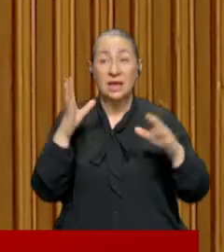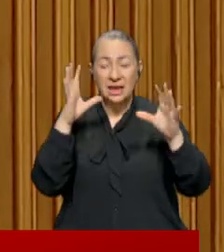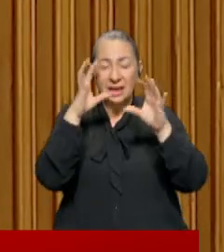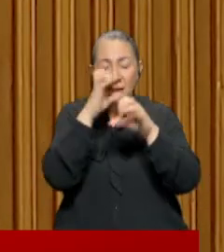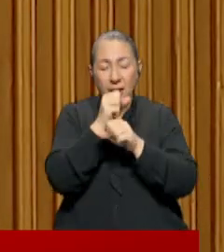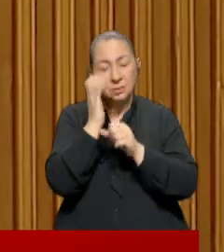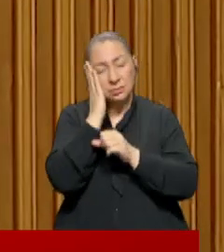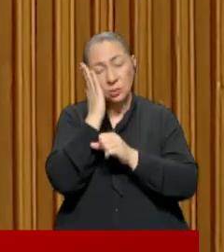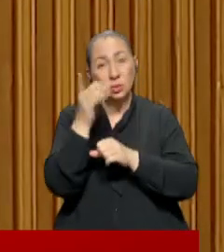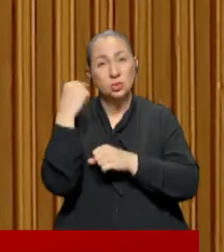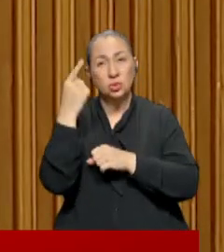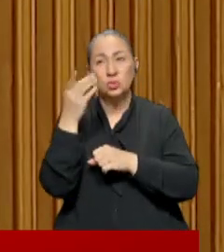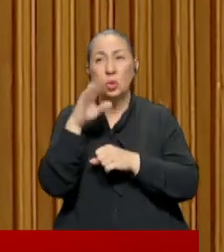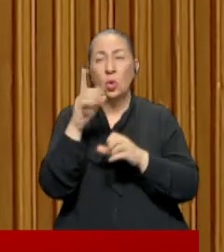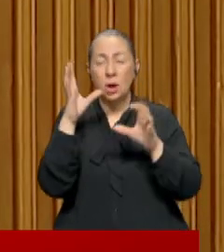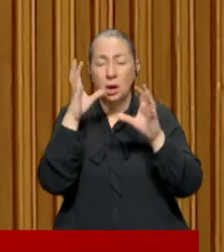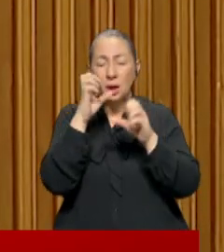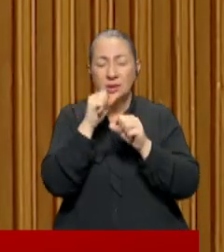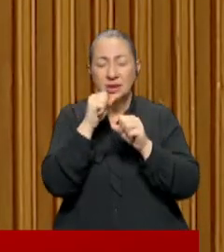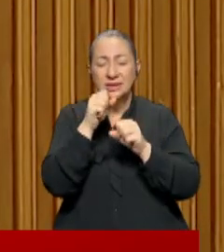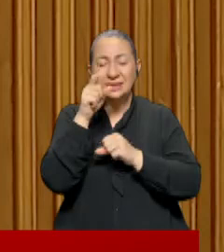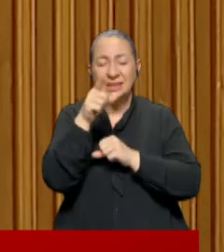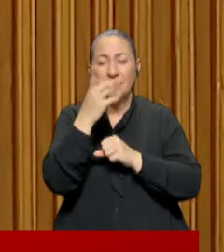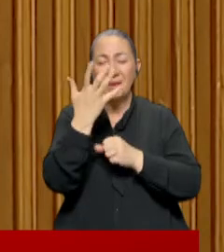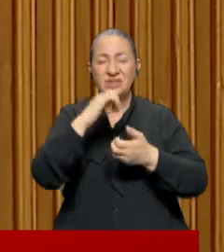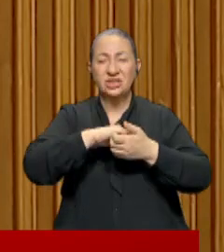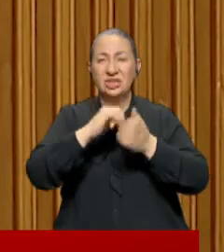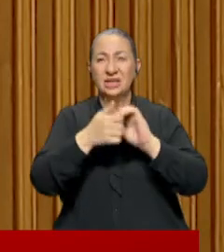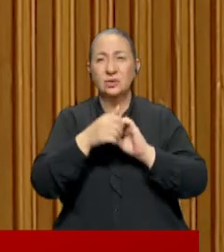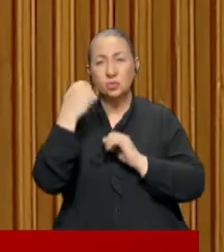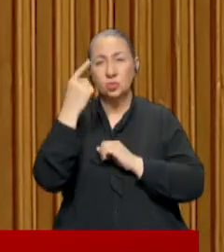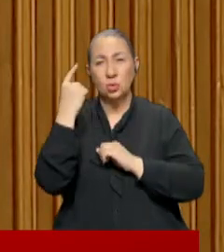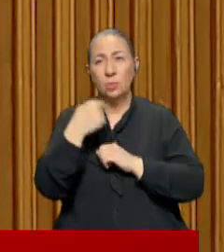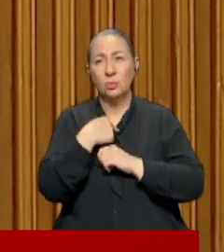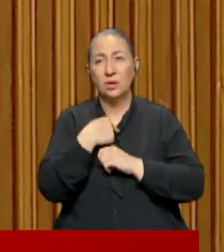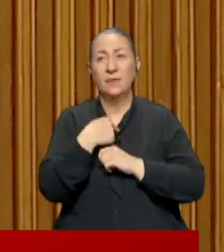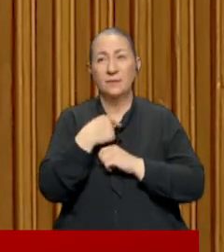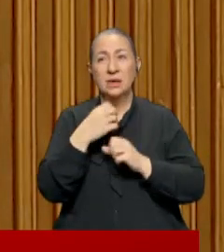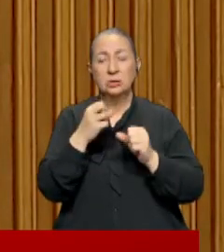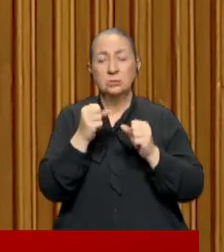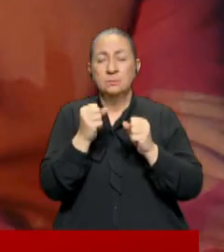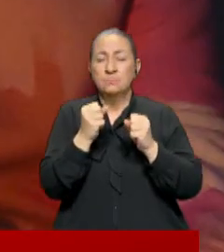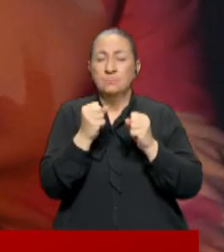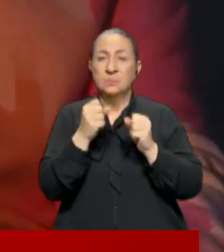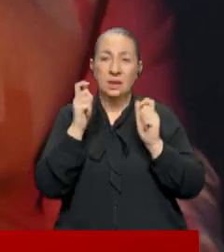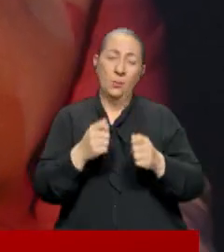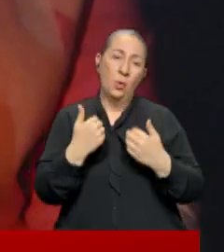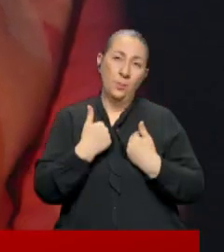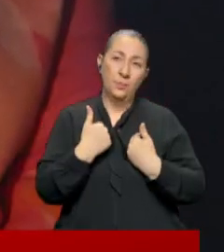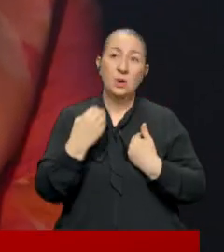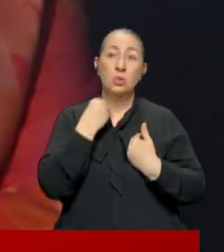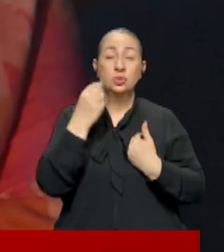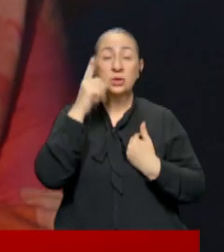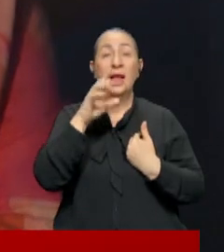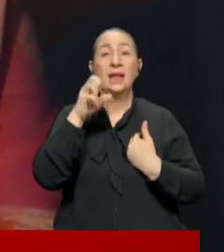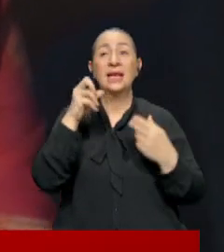onları düşünüyorum. Sonra o karanlıkta senin beşli çetelerini de düşünüyorum. Ve yumruklarımı sıkıyorum. CHP lideri borcundan